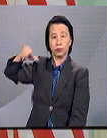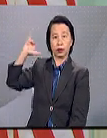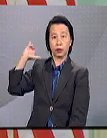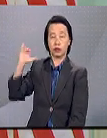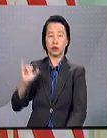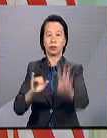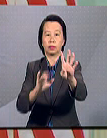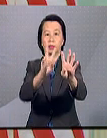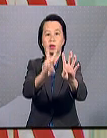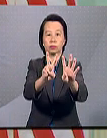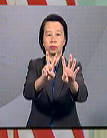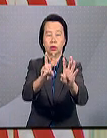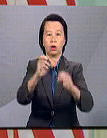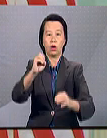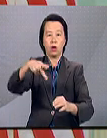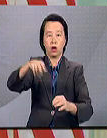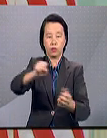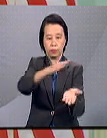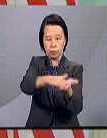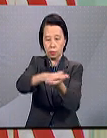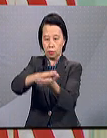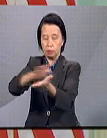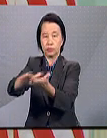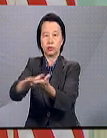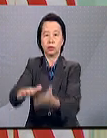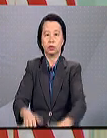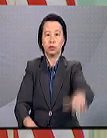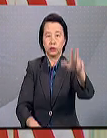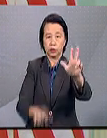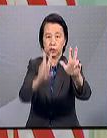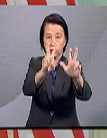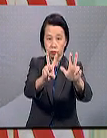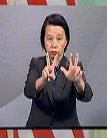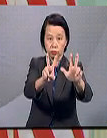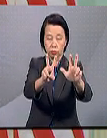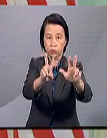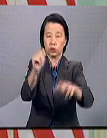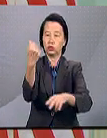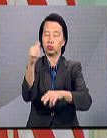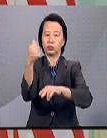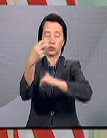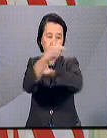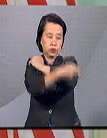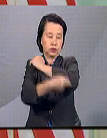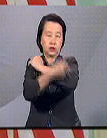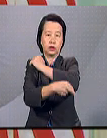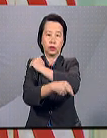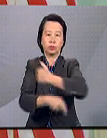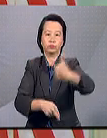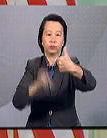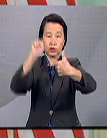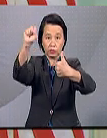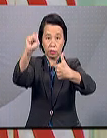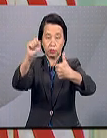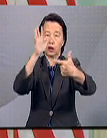sebanyak 42 op sanitasi yang meliputi 32 zon di 10 buah negeri, antaranya Sabah